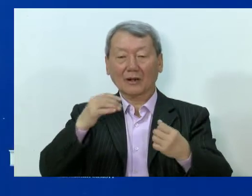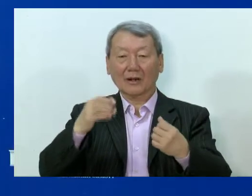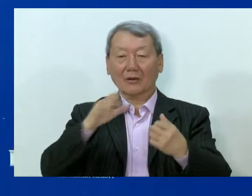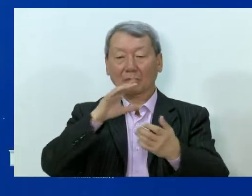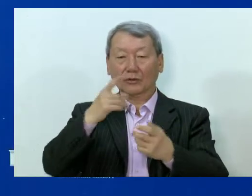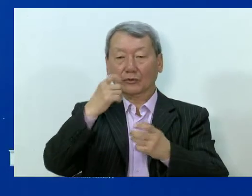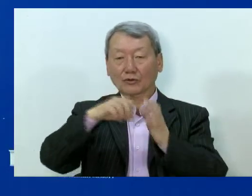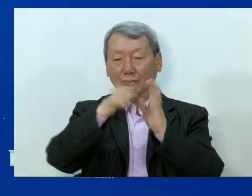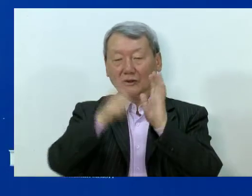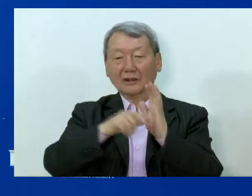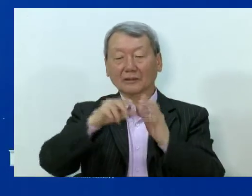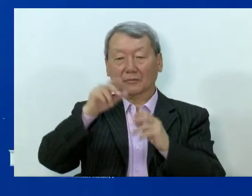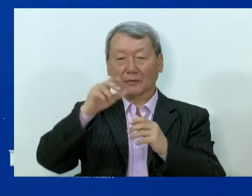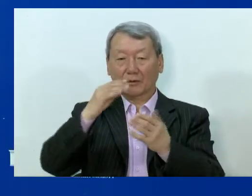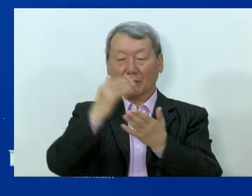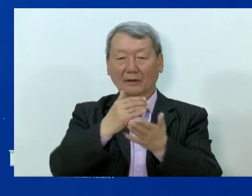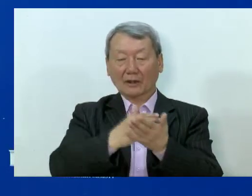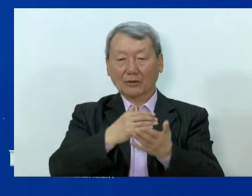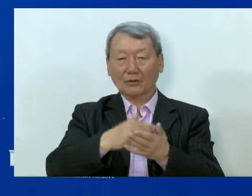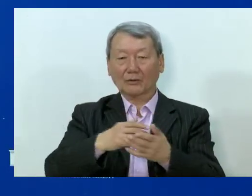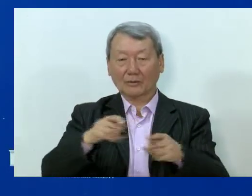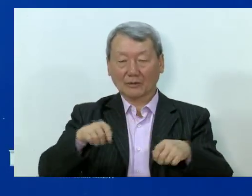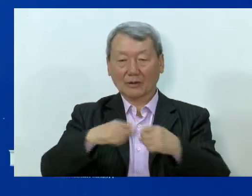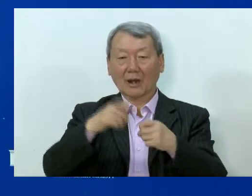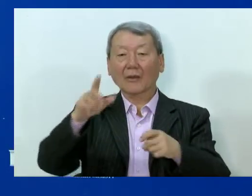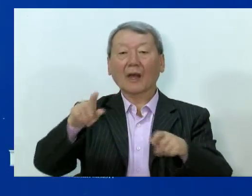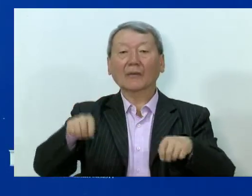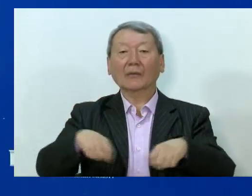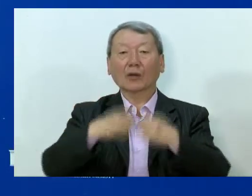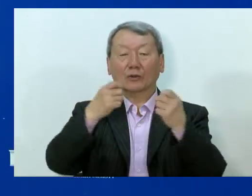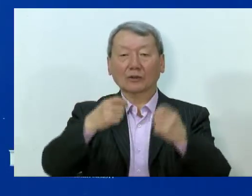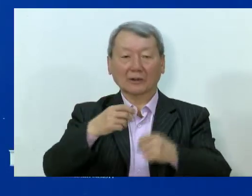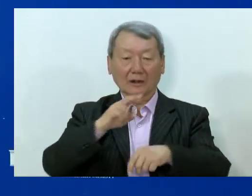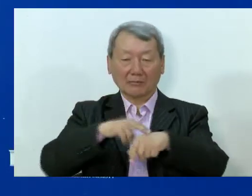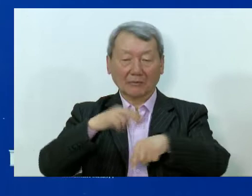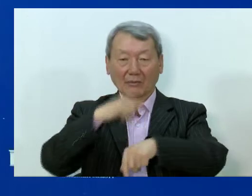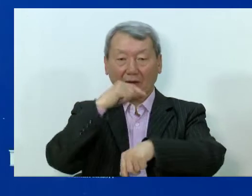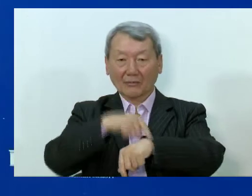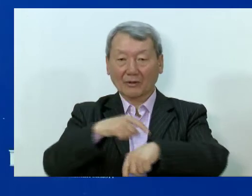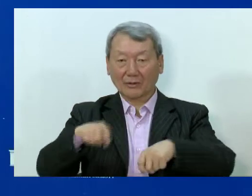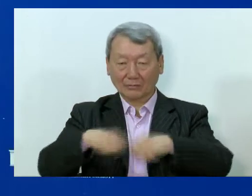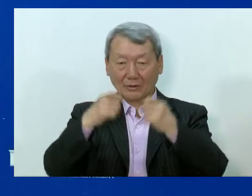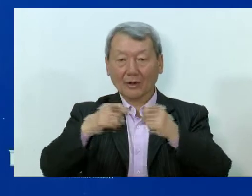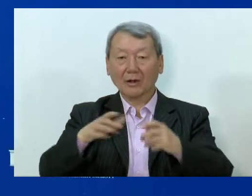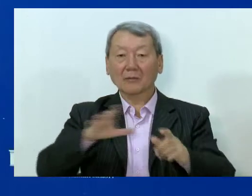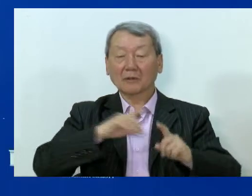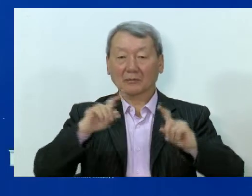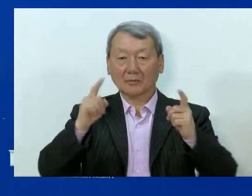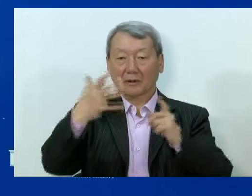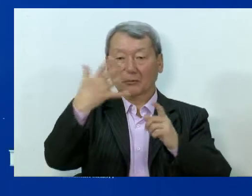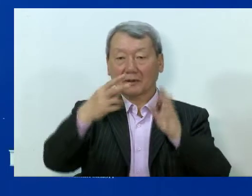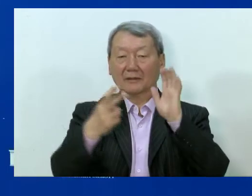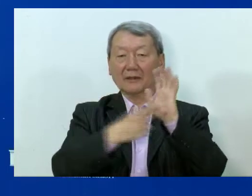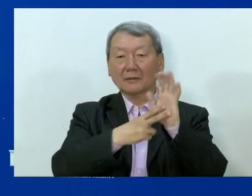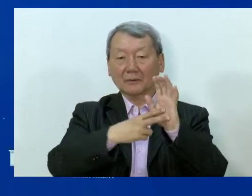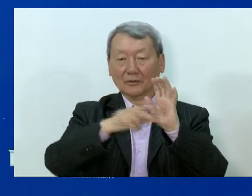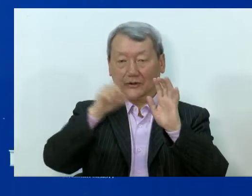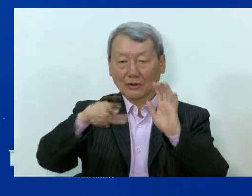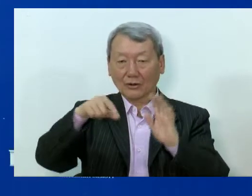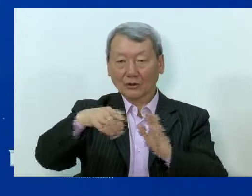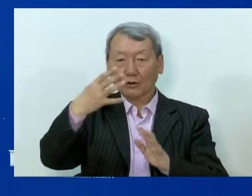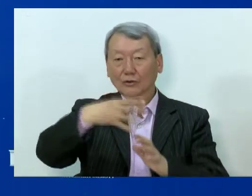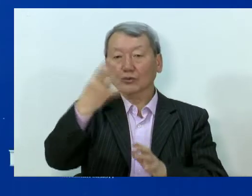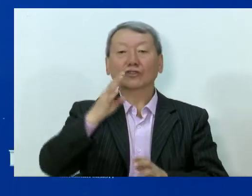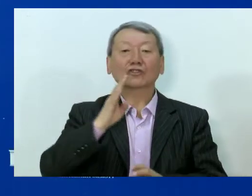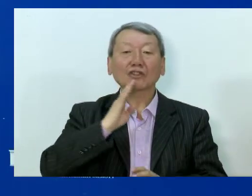составлен 116 протоколов за нарушение комендантского часа было задержано 57 граждан из них